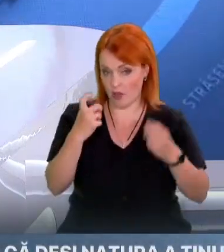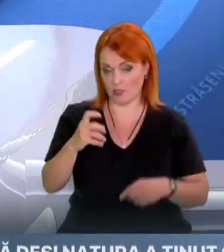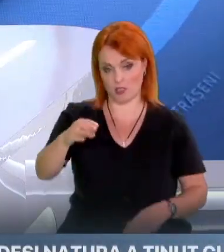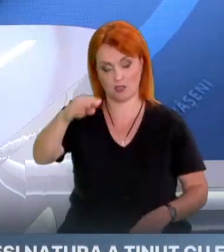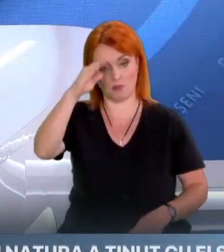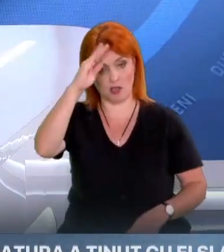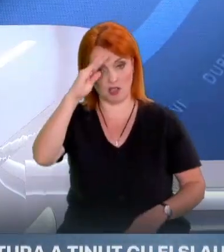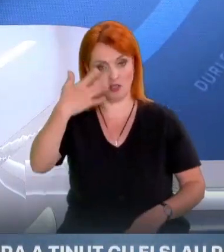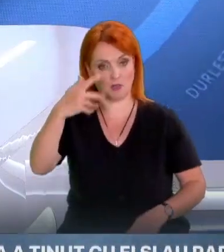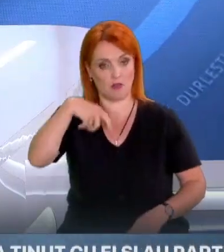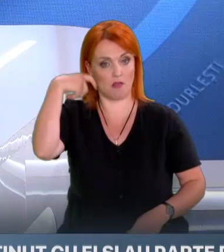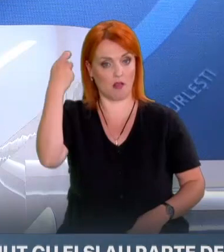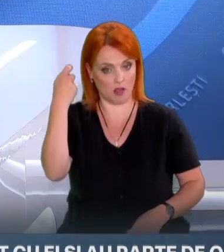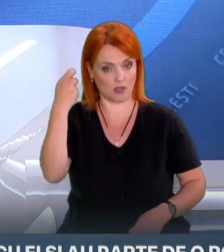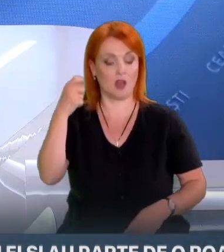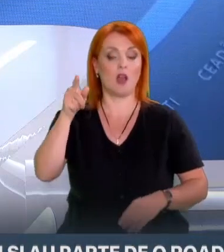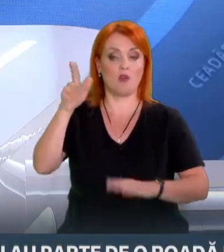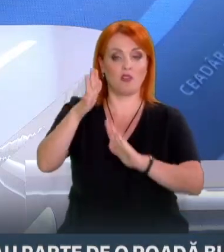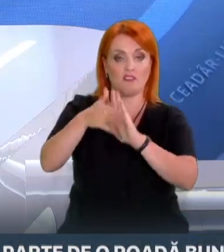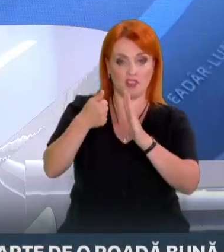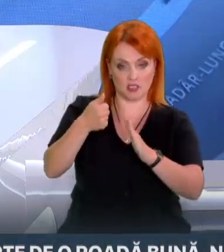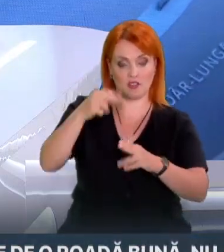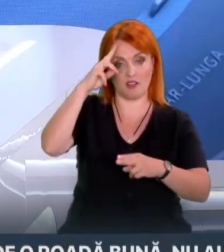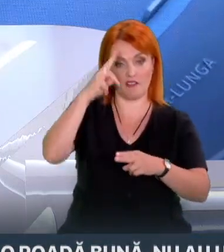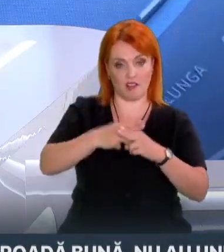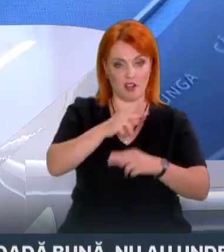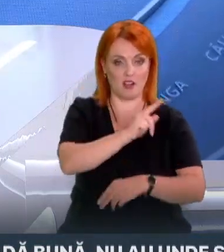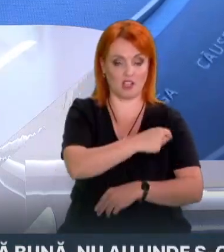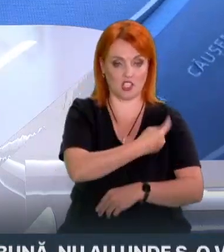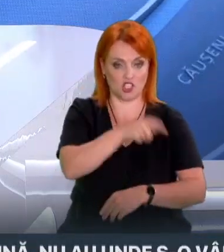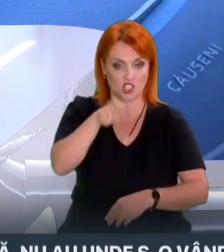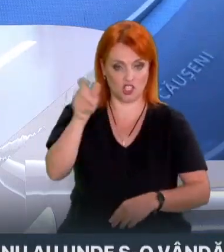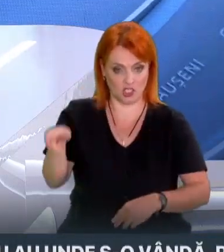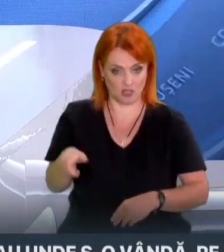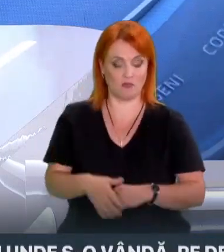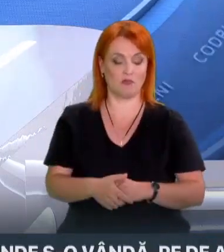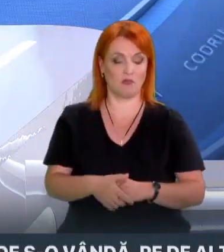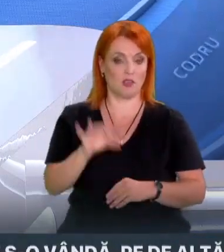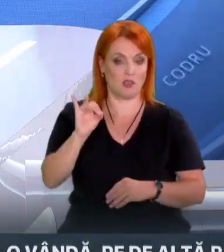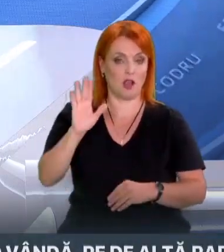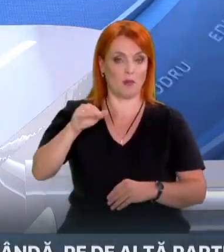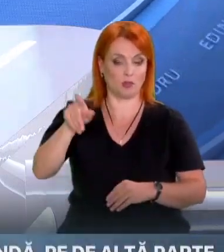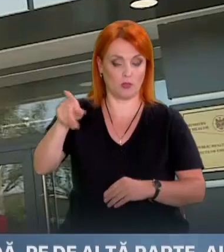de un bărbat de 50 de ani care a agresat medicii în timp ce aceștia îi acordau asistență de urgență.